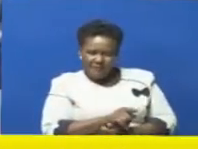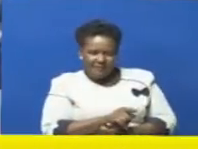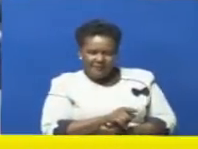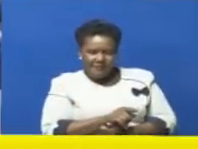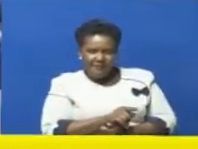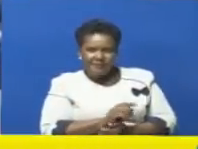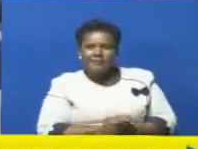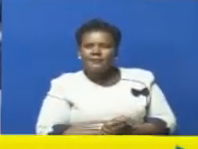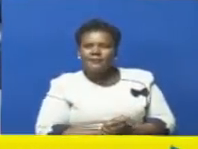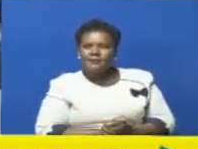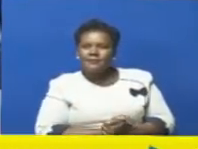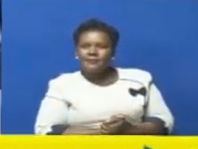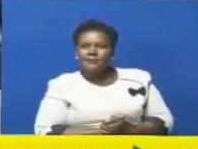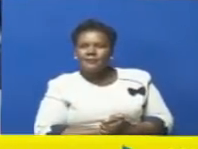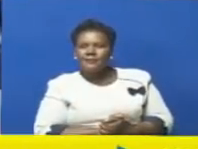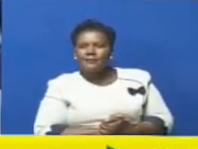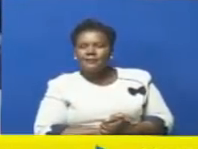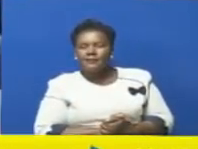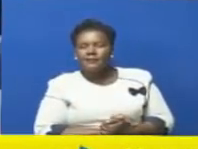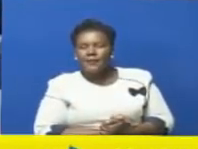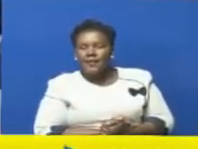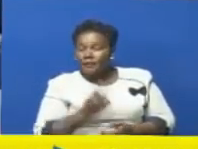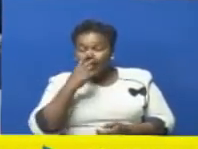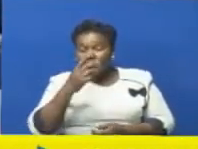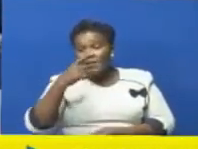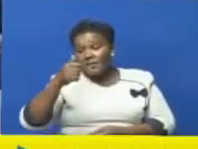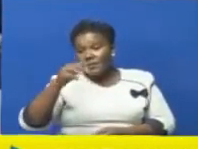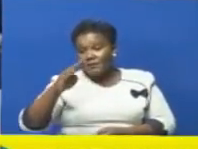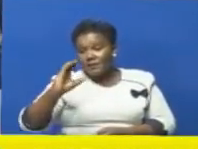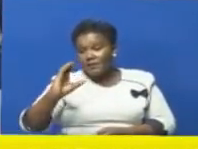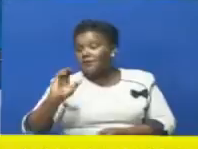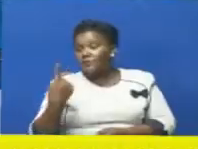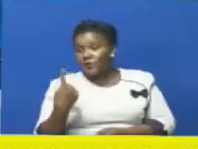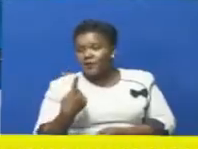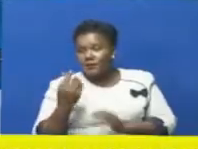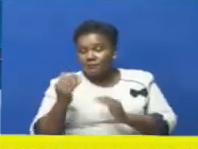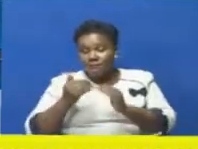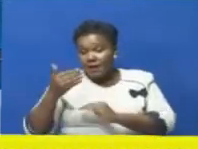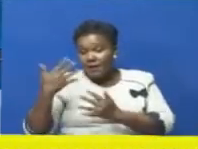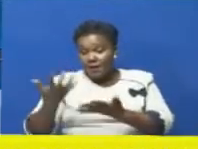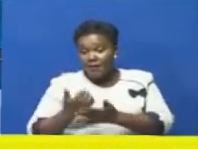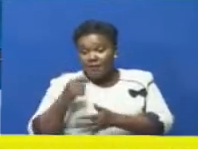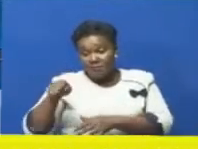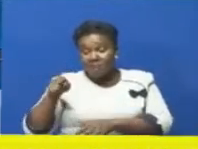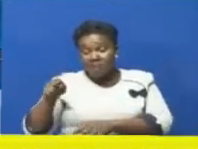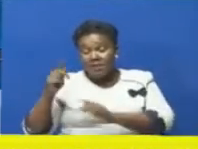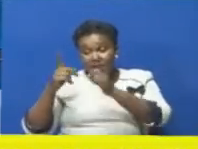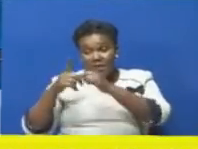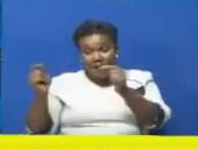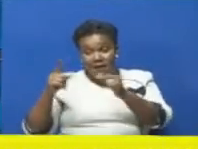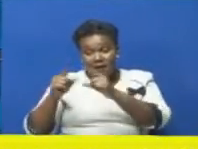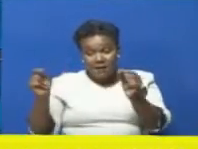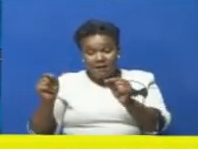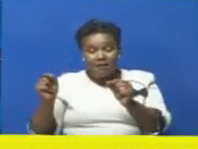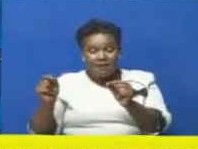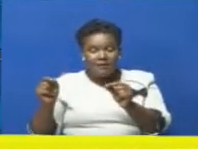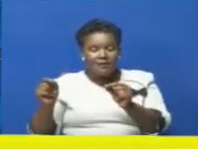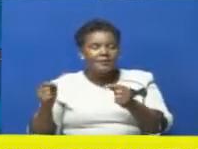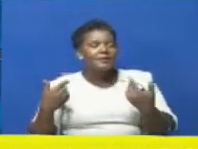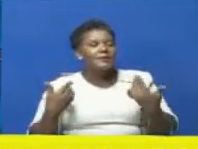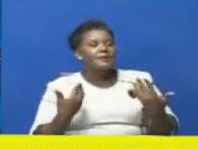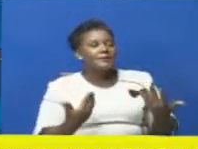Na mtazamaji wa TBC One, baada ya kuangalia habari hiyo kuhusu dagaa wa Kigoma, hebu